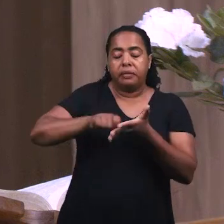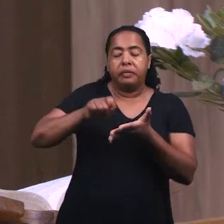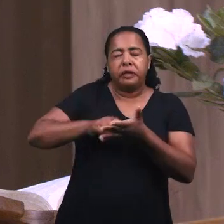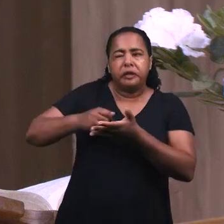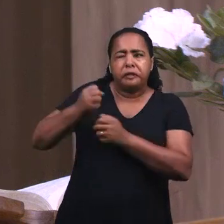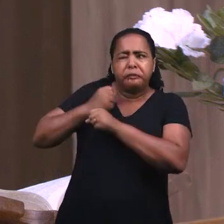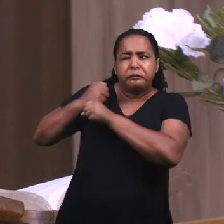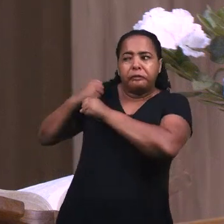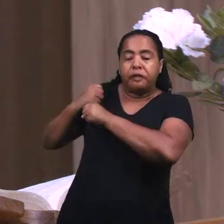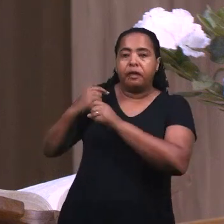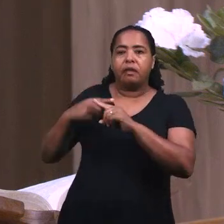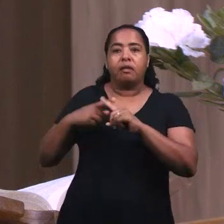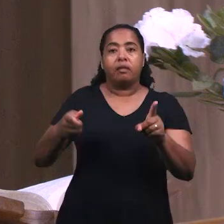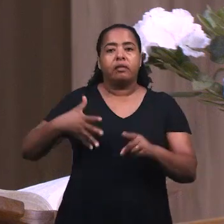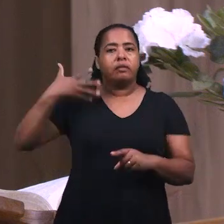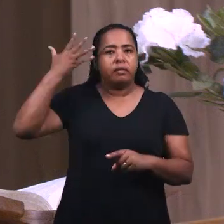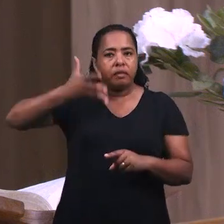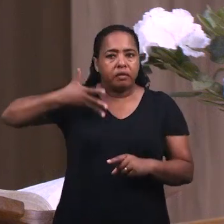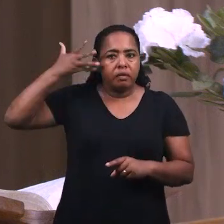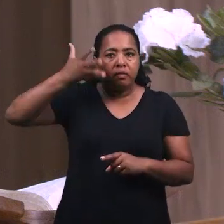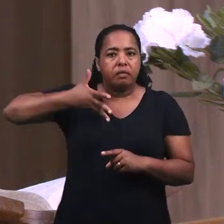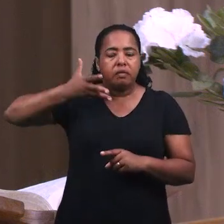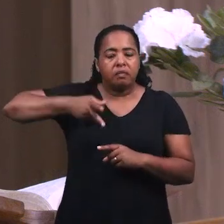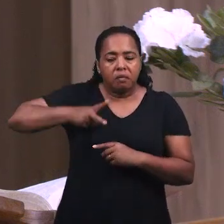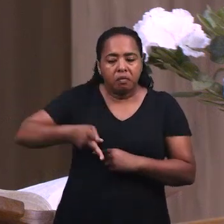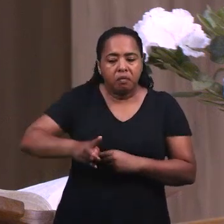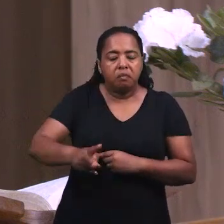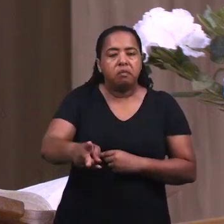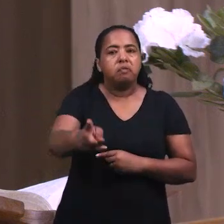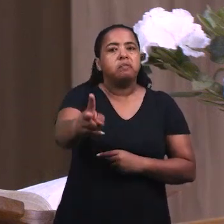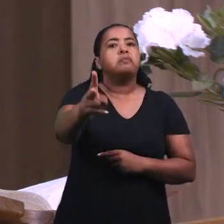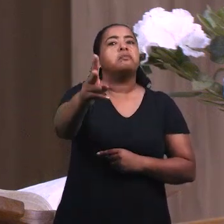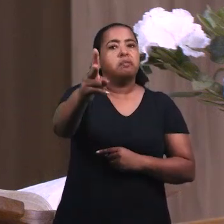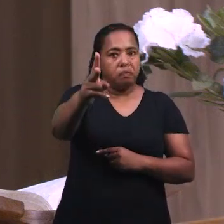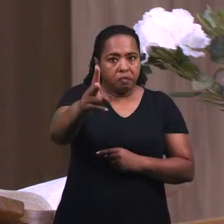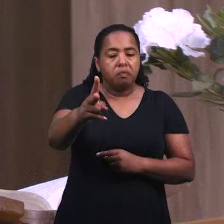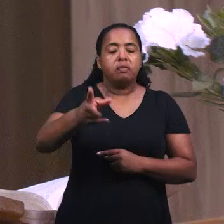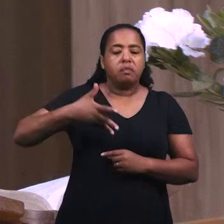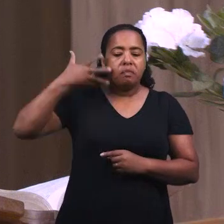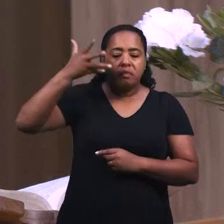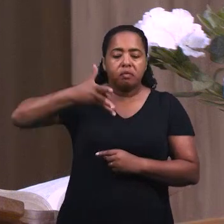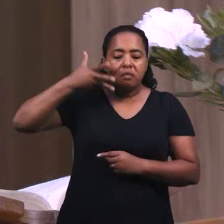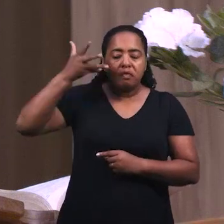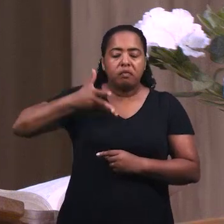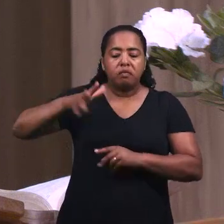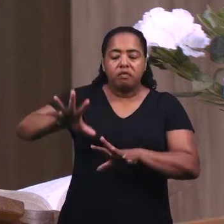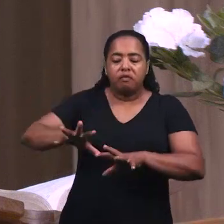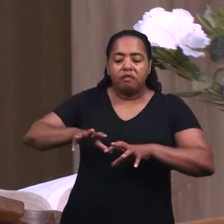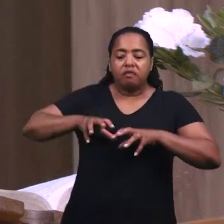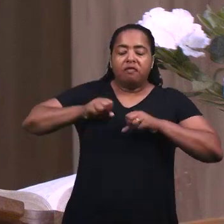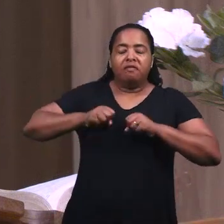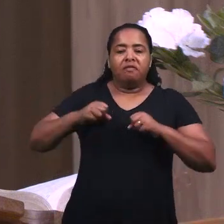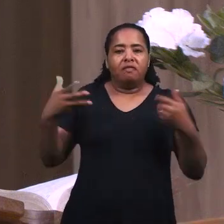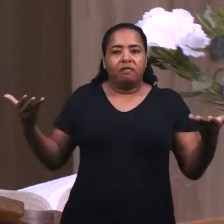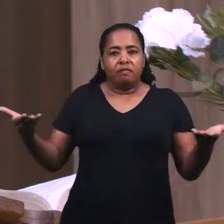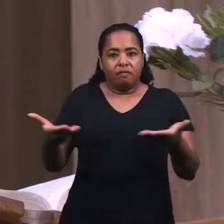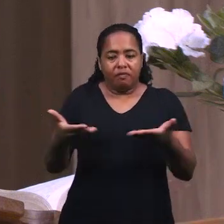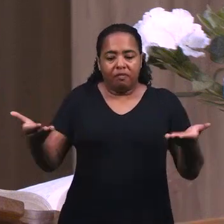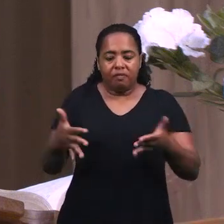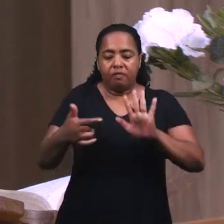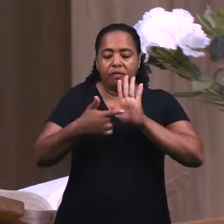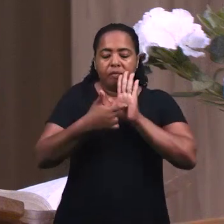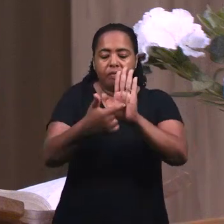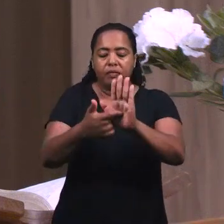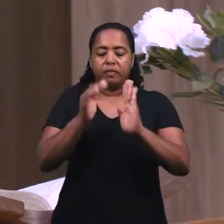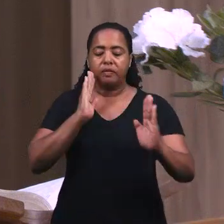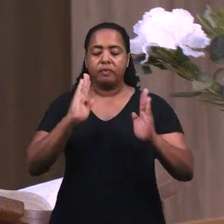quelques milliers d'années, mais le message, elle est continue. Le message nous touche aujourd'hui. Le